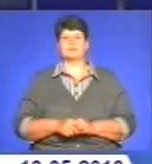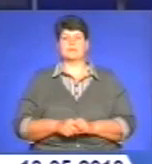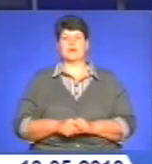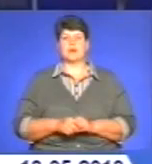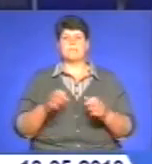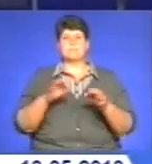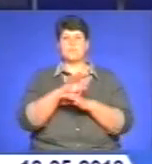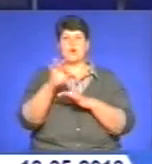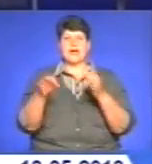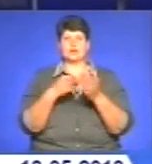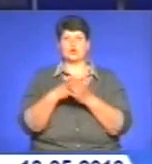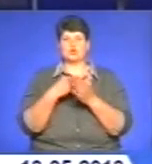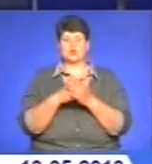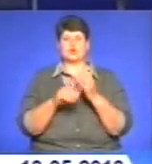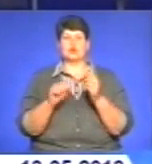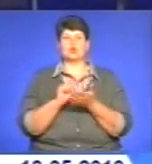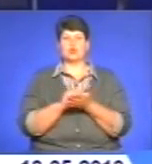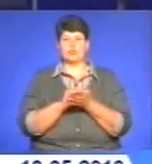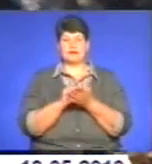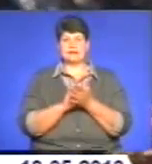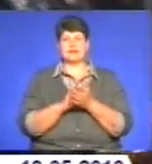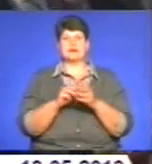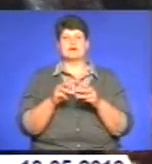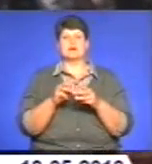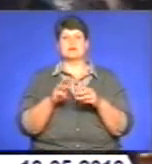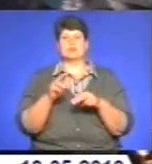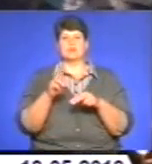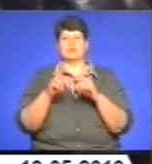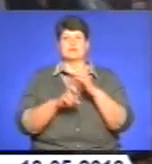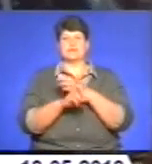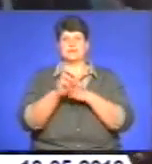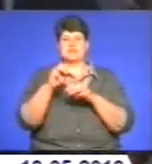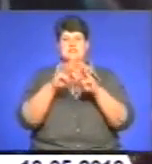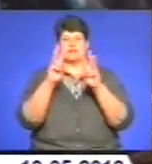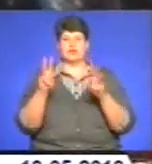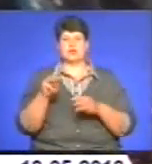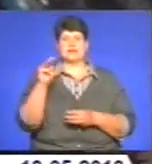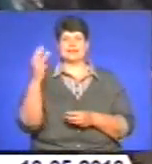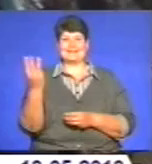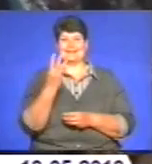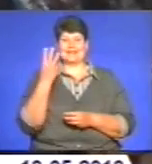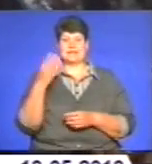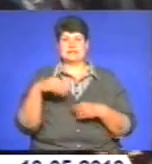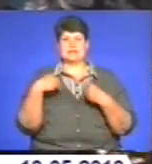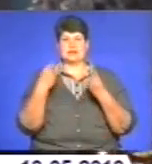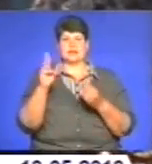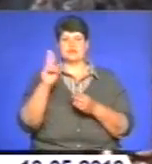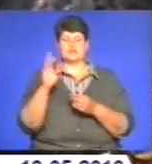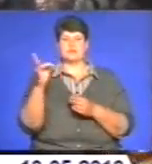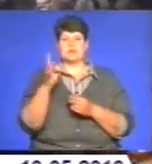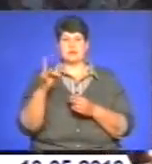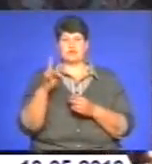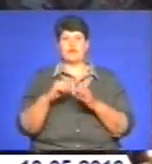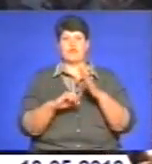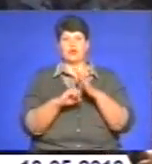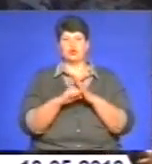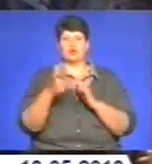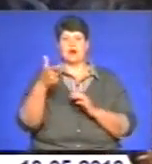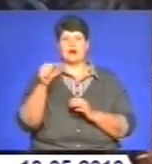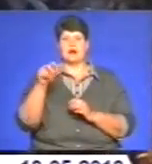Проектно-кошторисну документацію на будівництво храму Святої Трійці передали громаді села Рохманів Шумського району від фонду